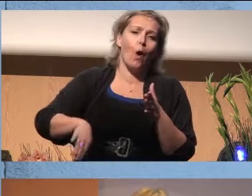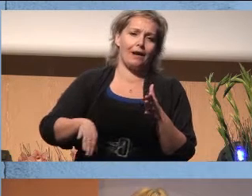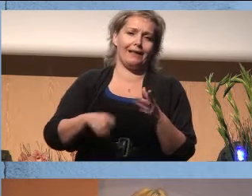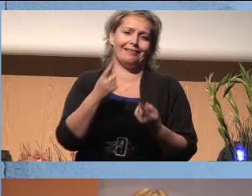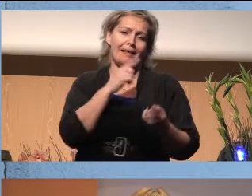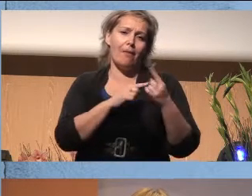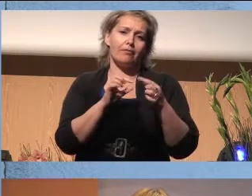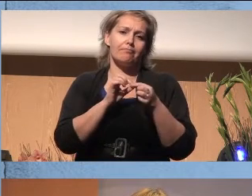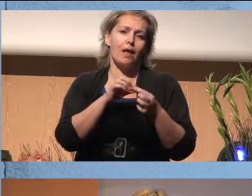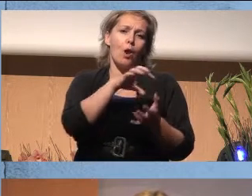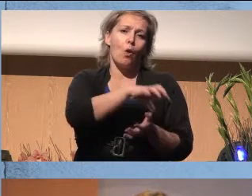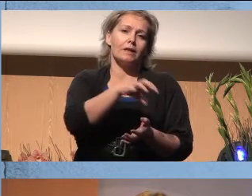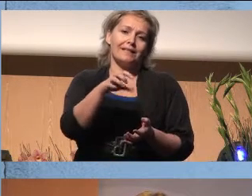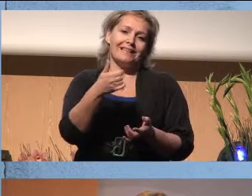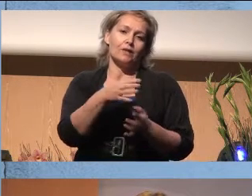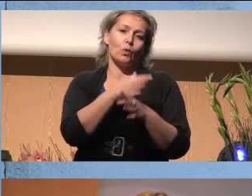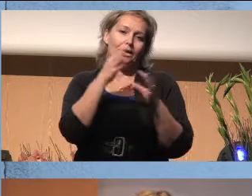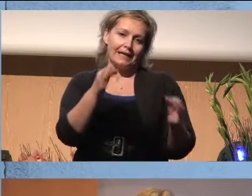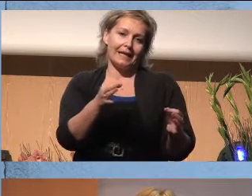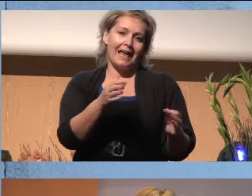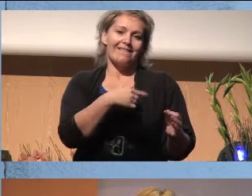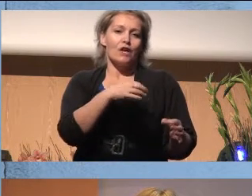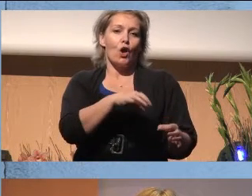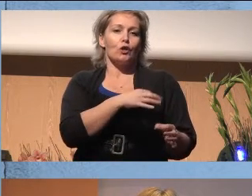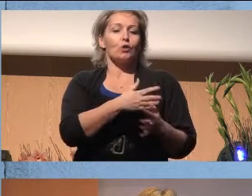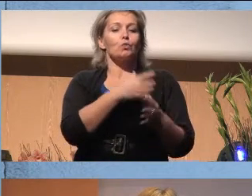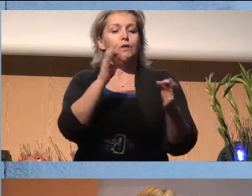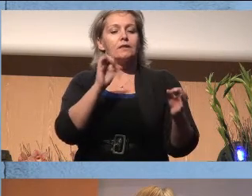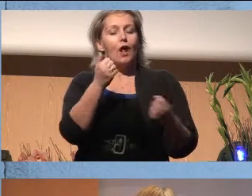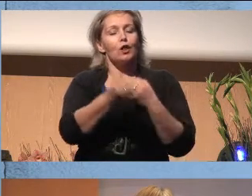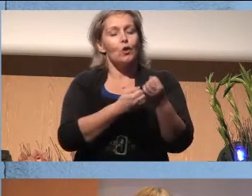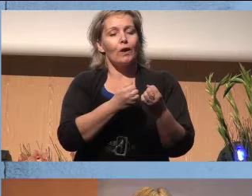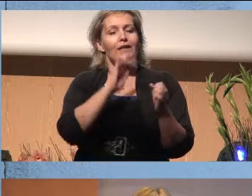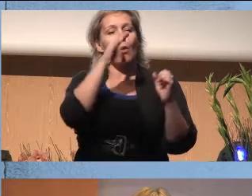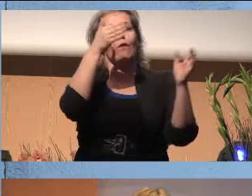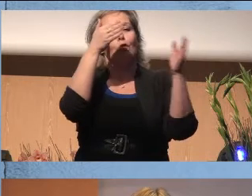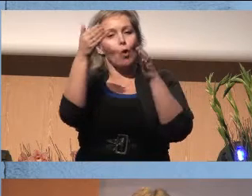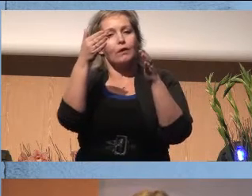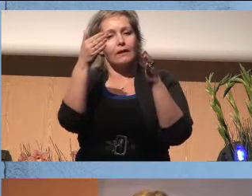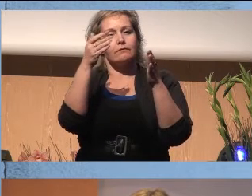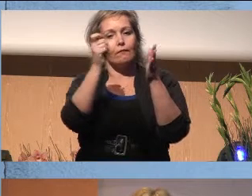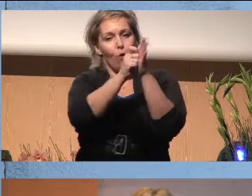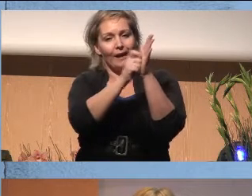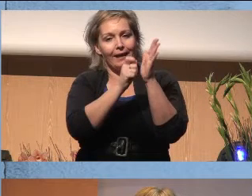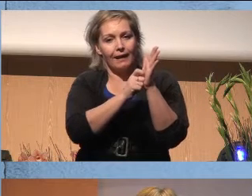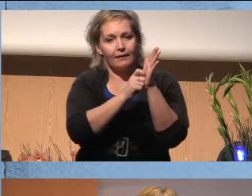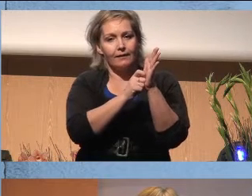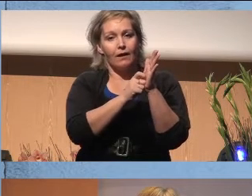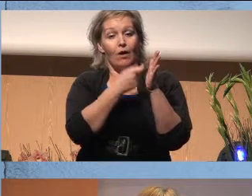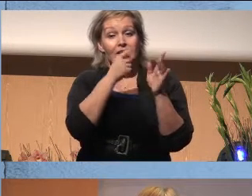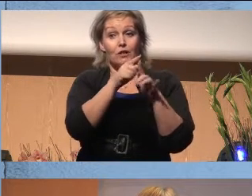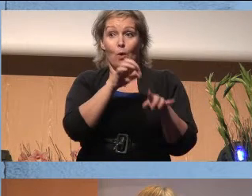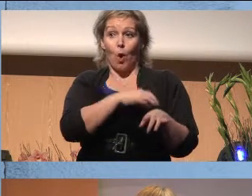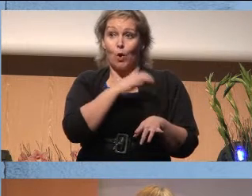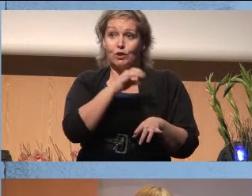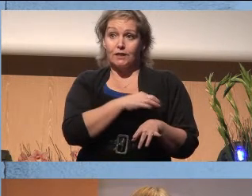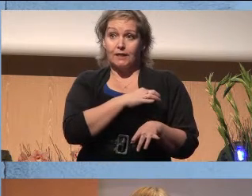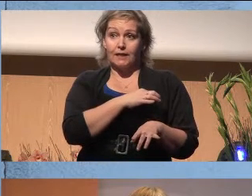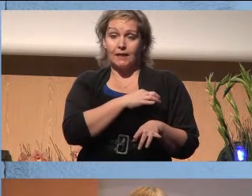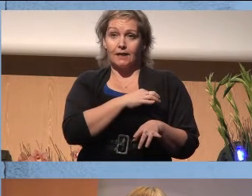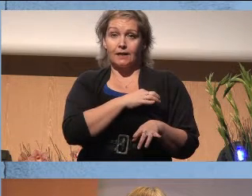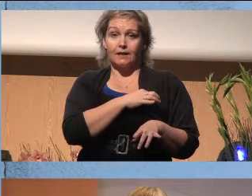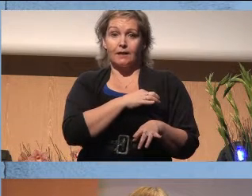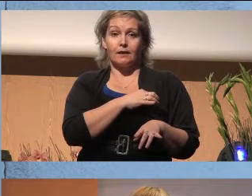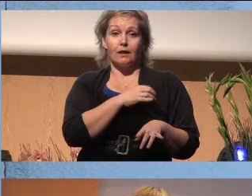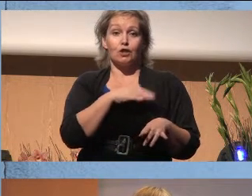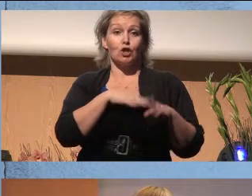til lokalisasjoner til Stortinget. Vi ønsker at Stortinget skal gjøre de overordnede føringene. Så de som ønsker at